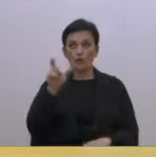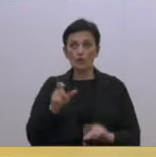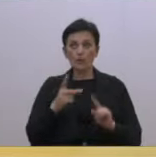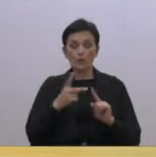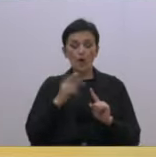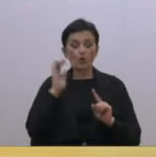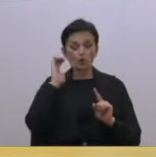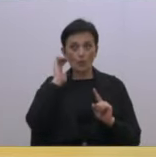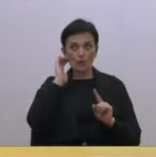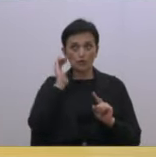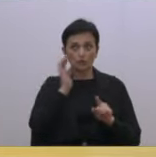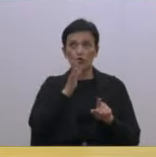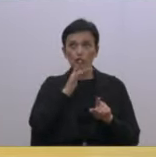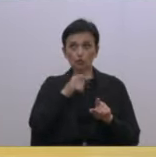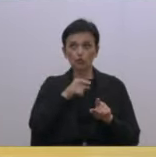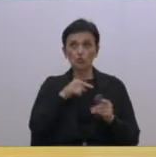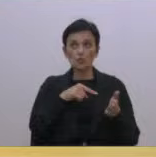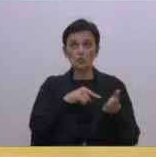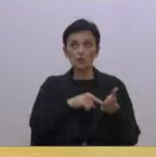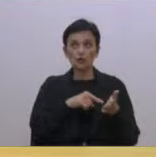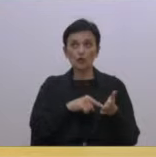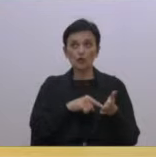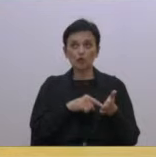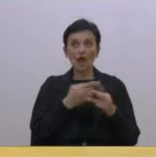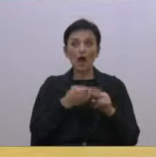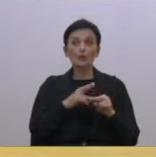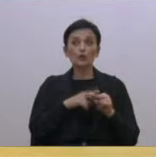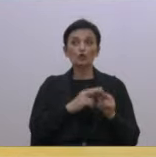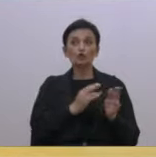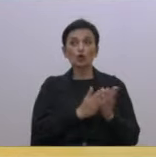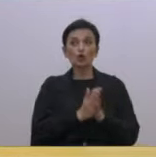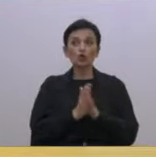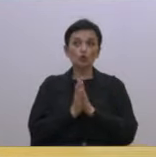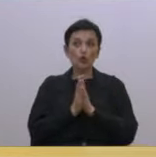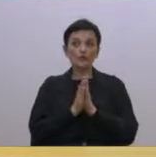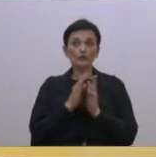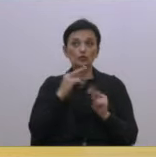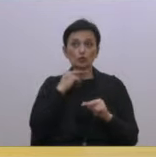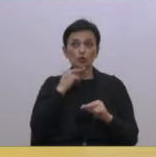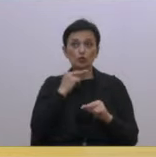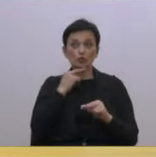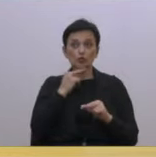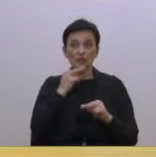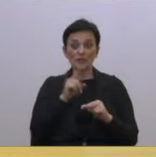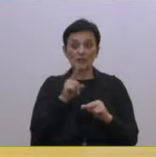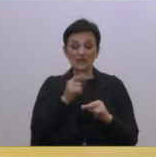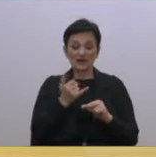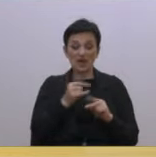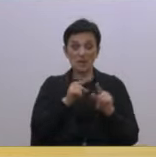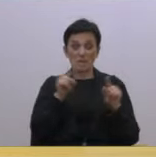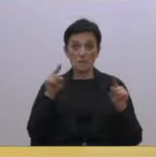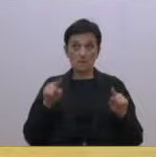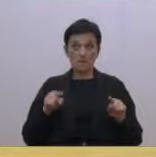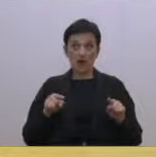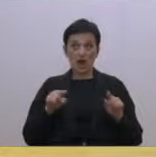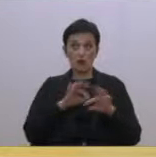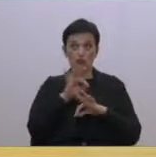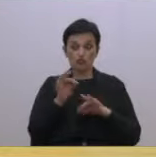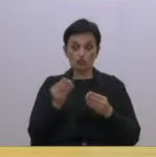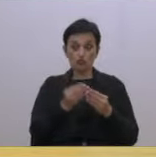მოსმენის დროსაც ამაზე მიუთითა. ამიტომ გთხოვთ ყურადღებას, ეხლა რაც დადგება ამ პაკეტში ეს პროექტი,